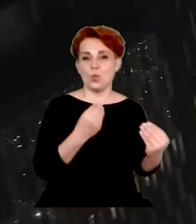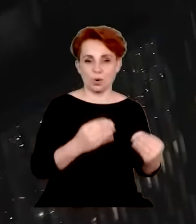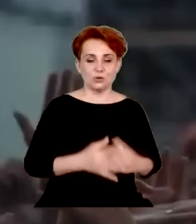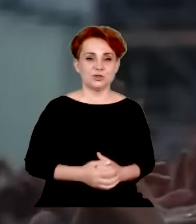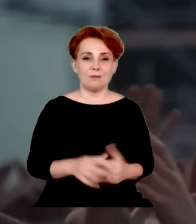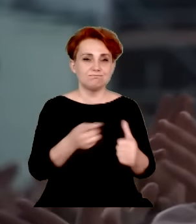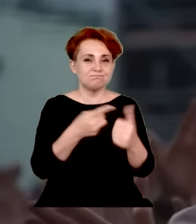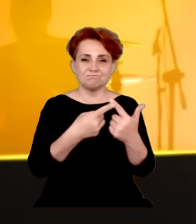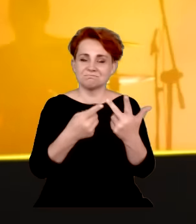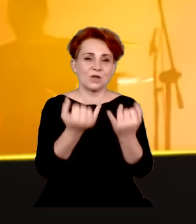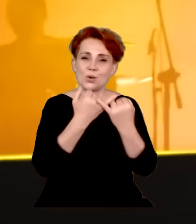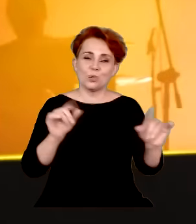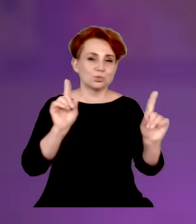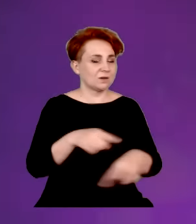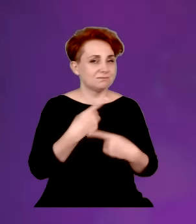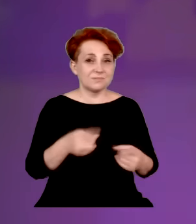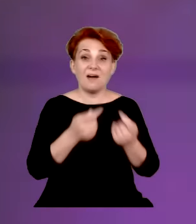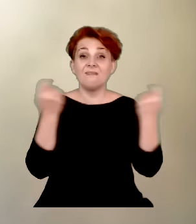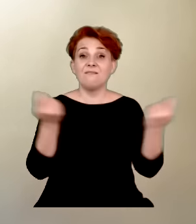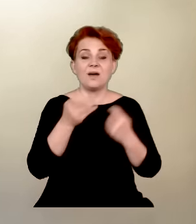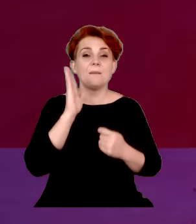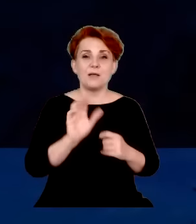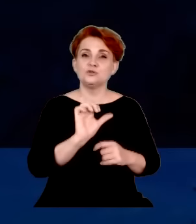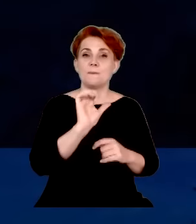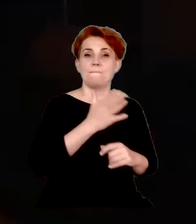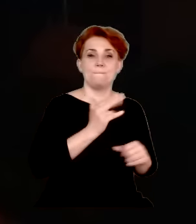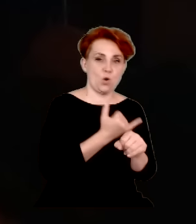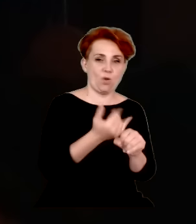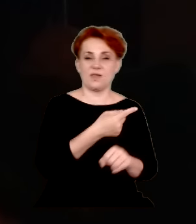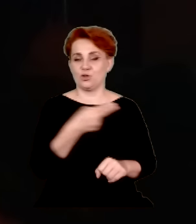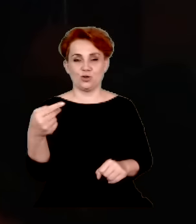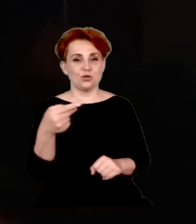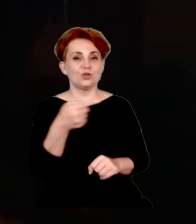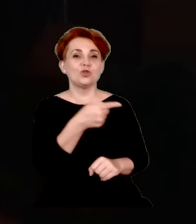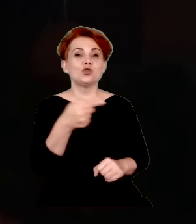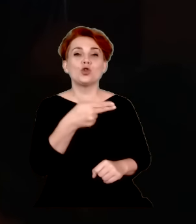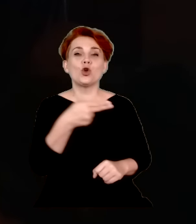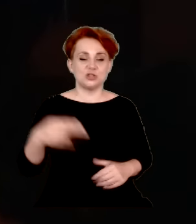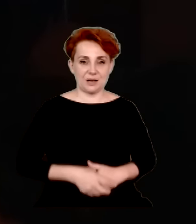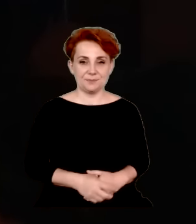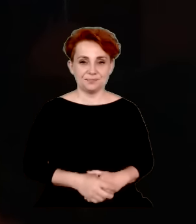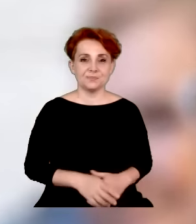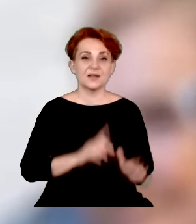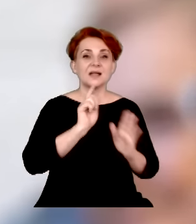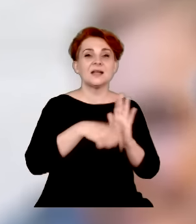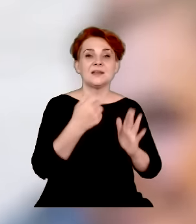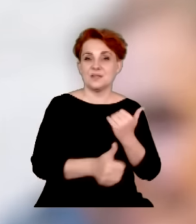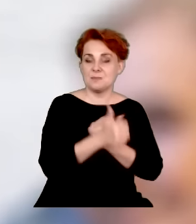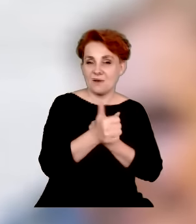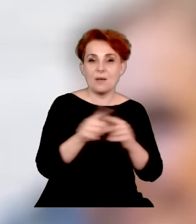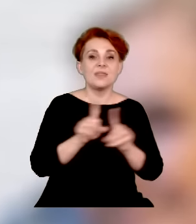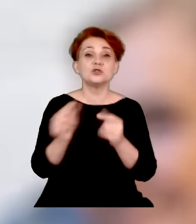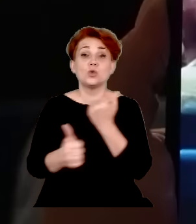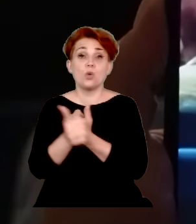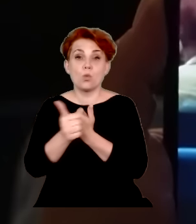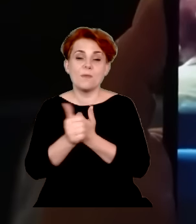Kukon i Krzysztof Zalewski. Festiwal odbędzie się od piątku do niedzieli. Projekcje filmów fabularnych i dokumentalnych, warsztaty i